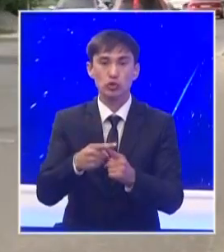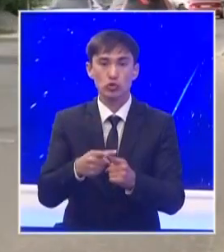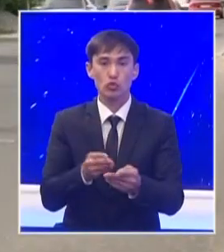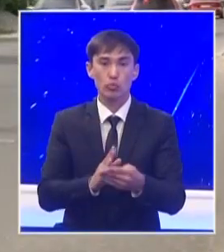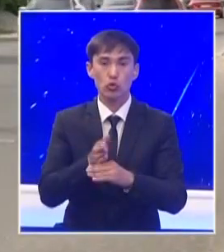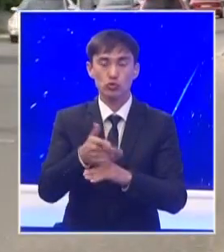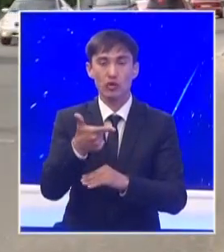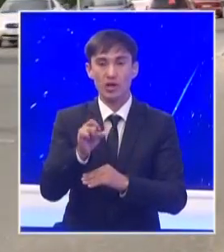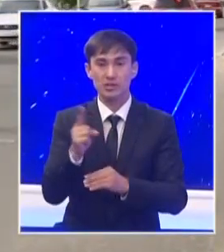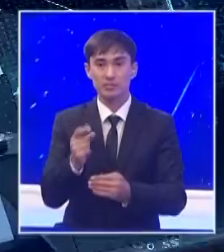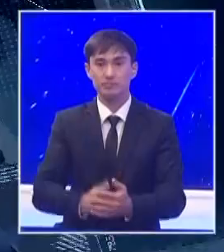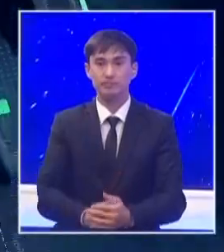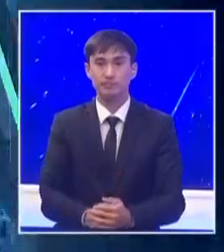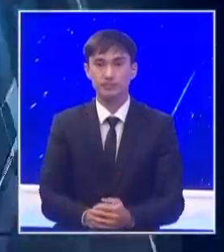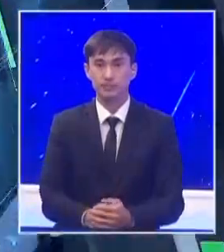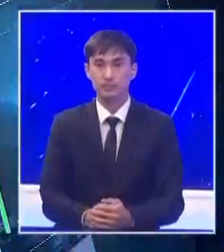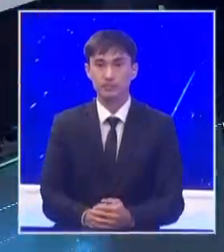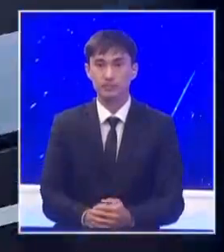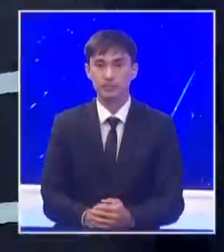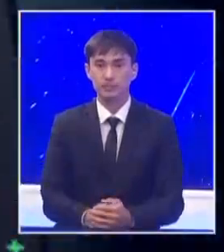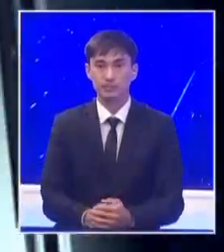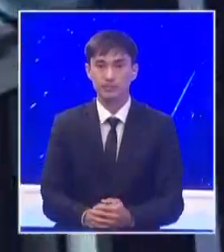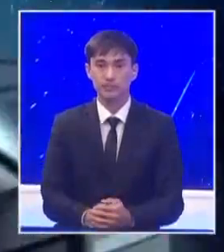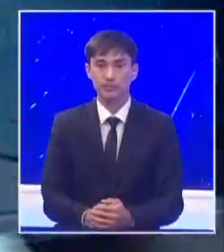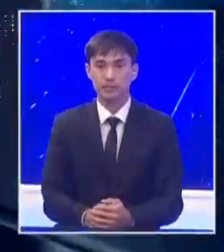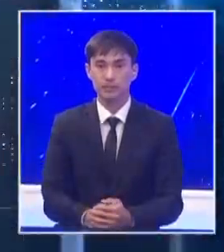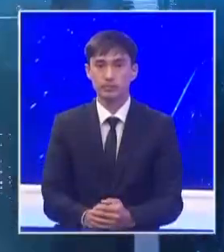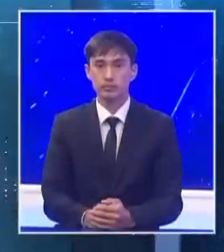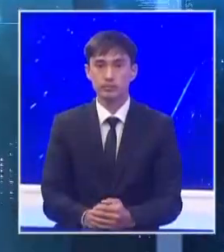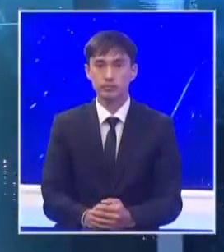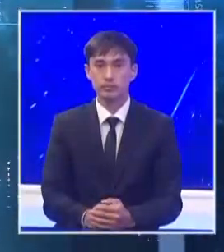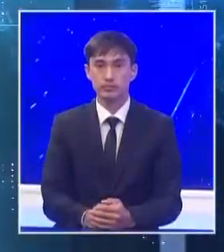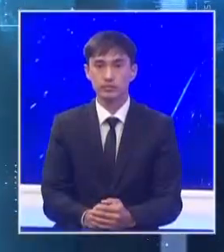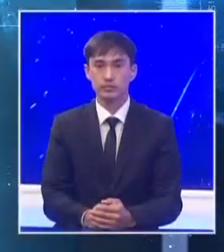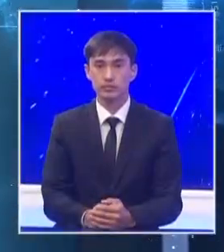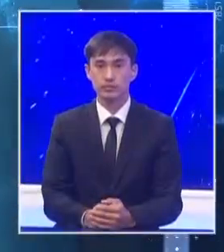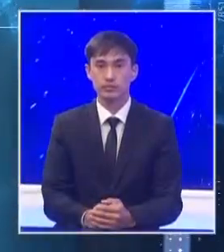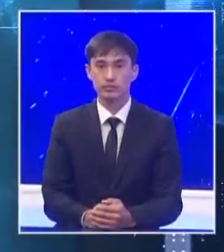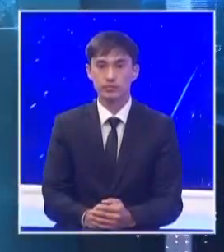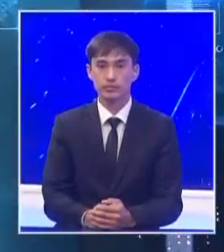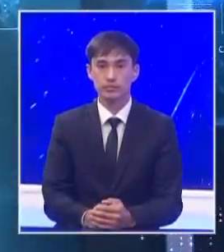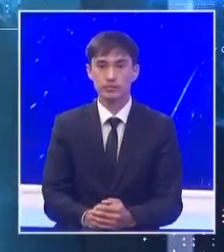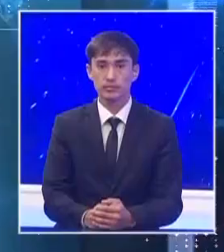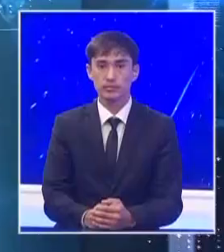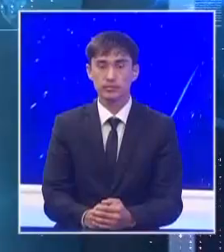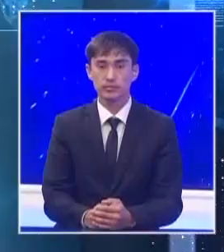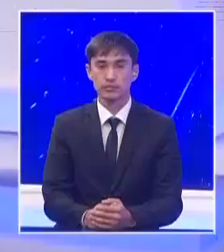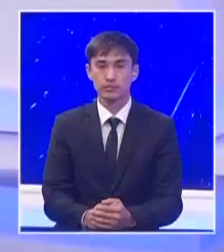к голубому топливу. Гульмира Тимиргалиева, Айдос Калиев, телекомпания ЖТСУ, Талдыкурган.